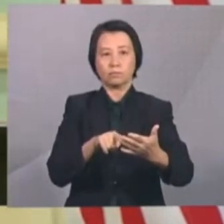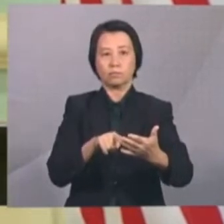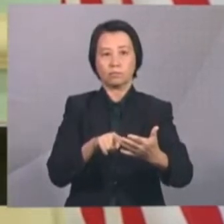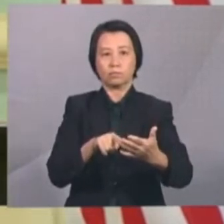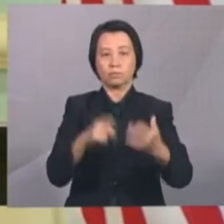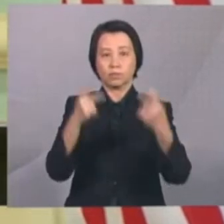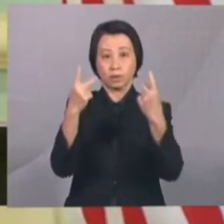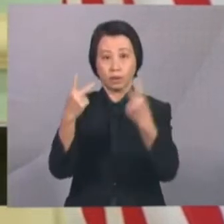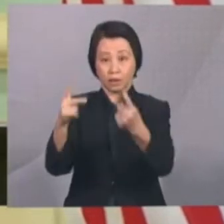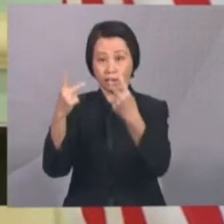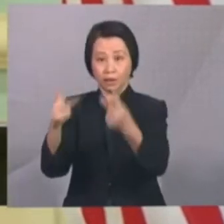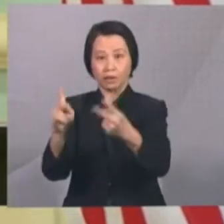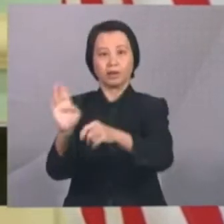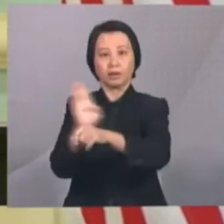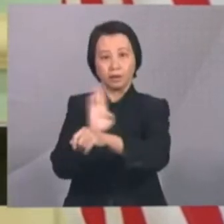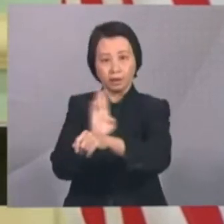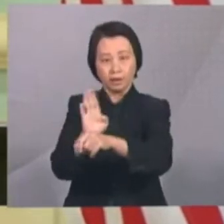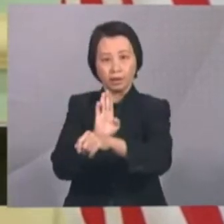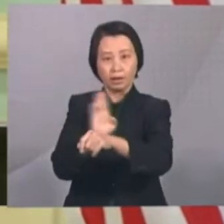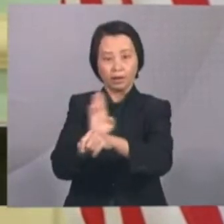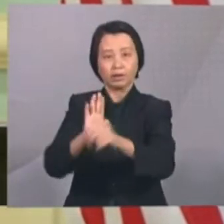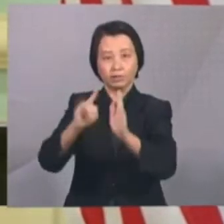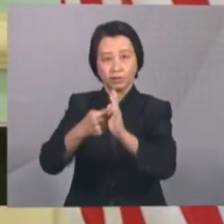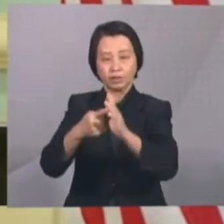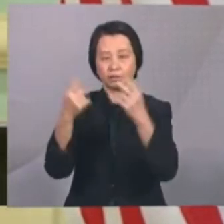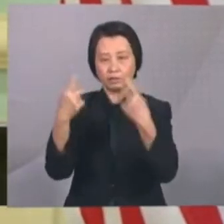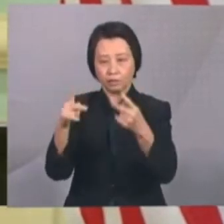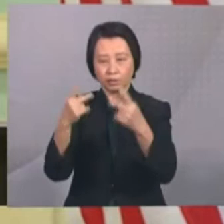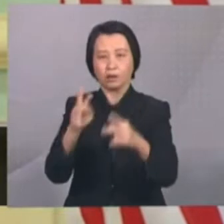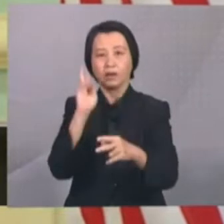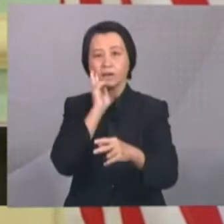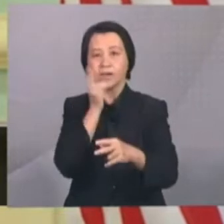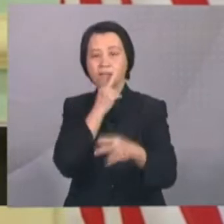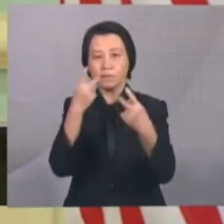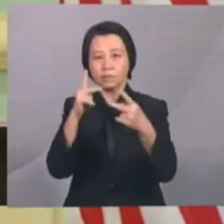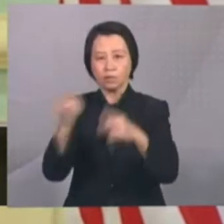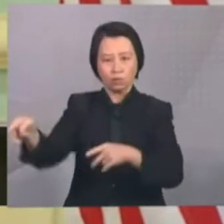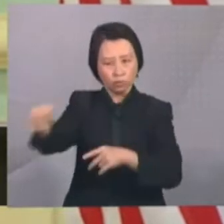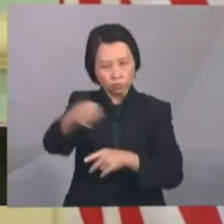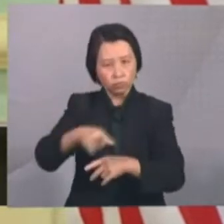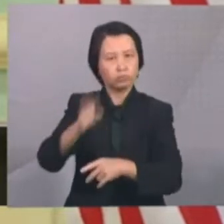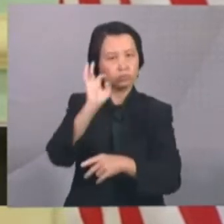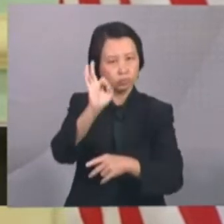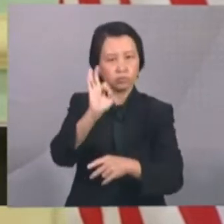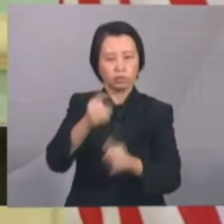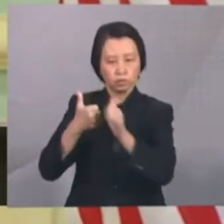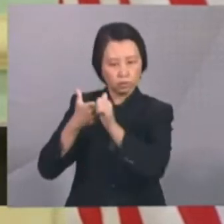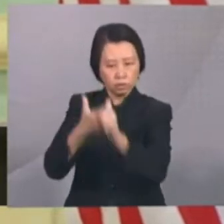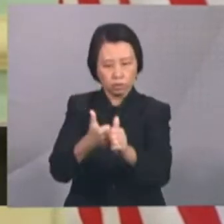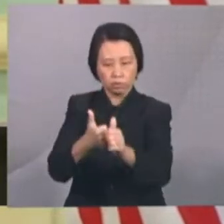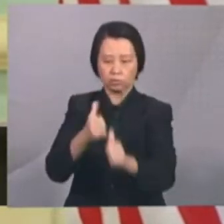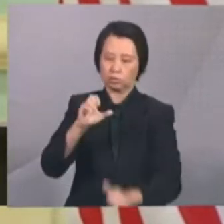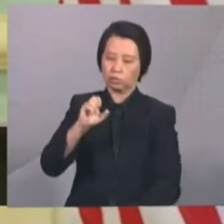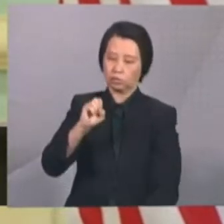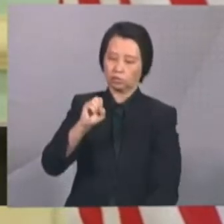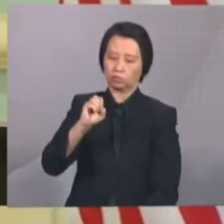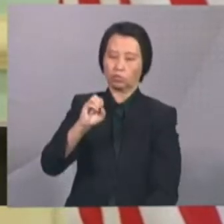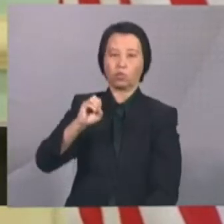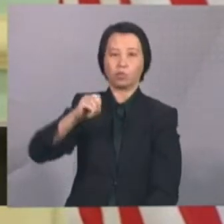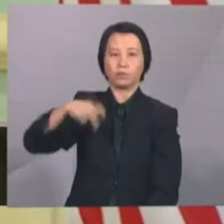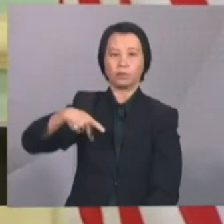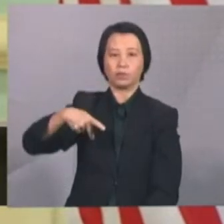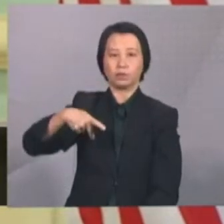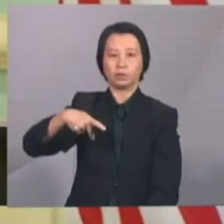pemilik premis yang memulihkan pedagan kebanyakannya mematuhi e-shop yang dikeluarkan oleh